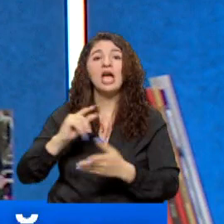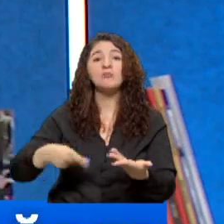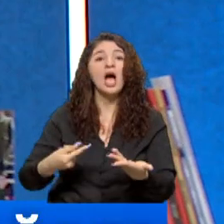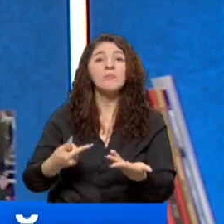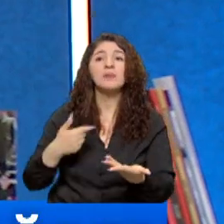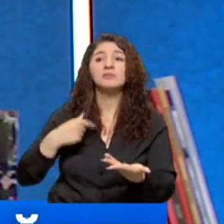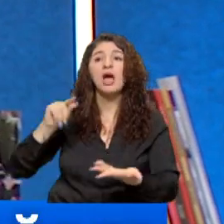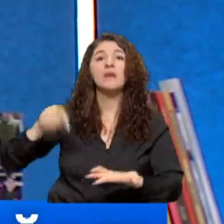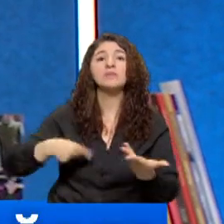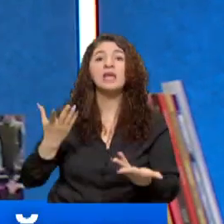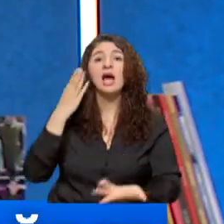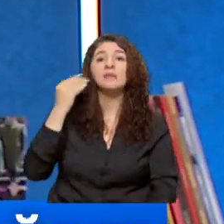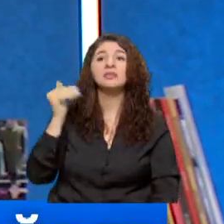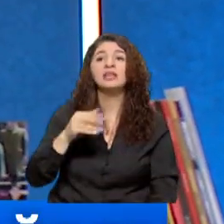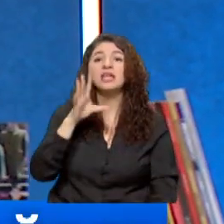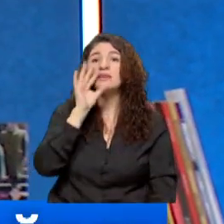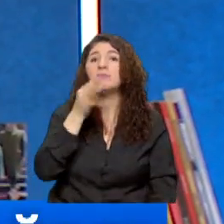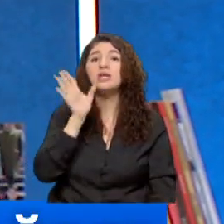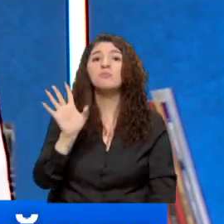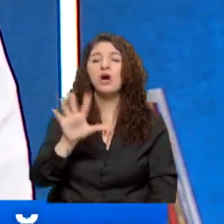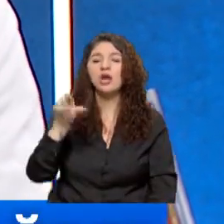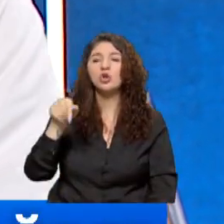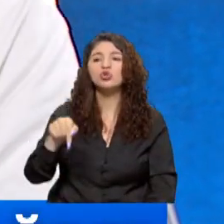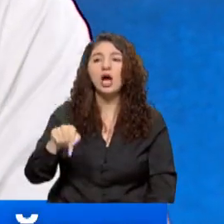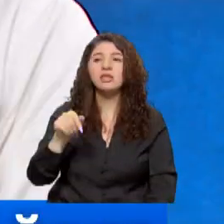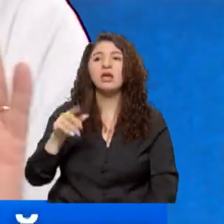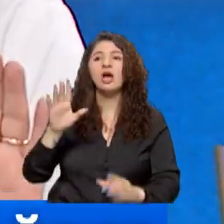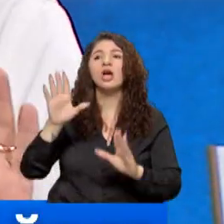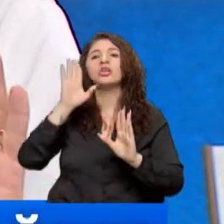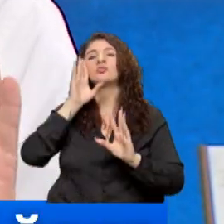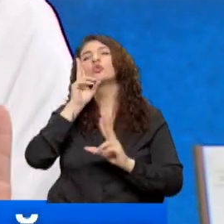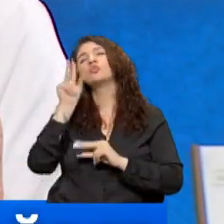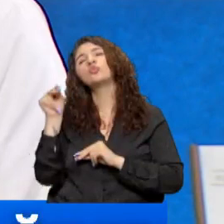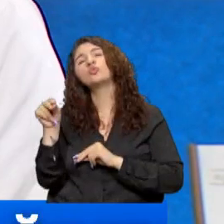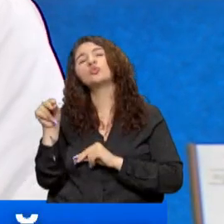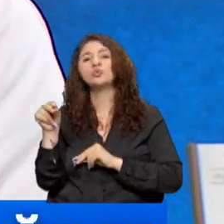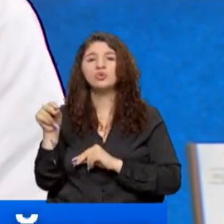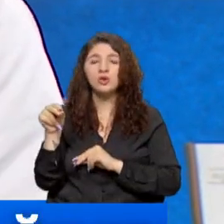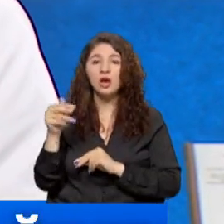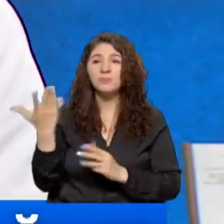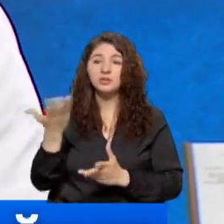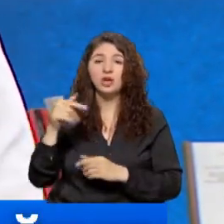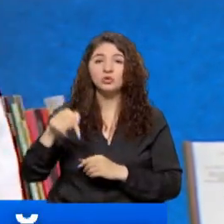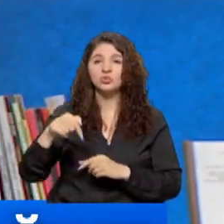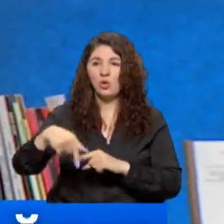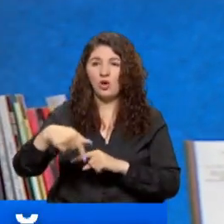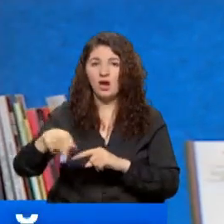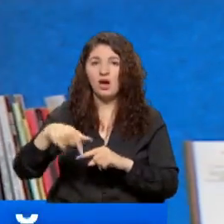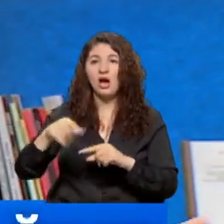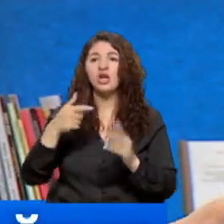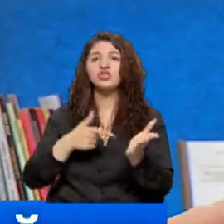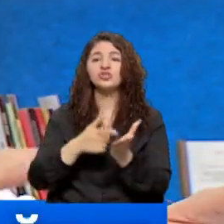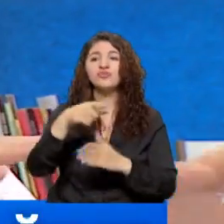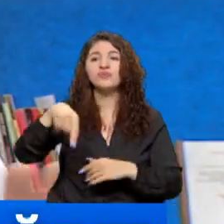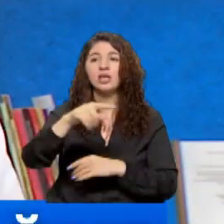imzaladık ama attığımız imzanın ne anlama geldiğini kimse bilmiyor herkes şu anda yatmış uyumuş durumda mesela şu ana